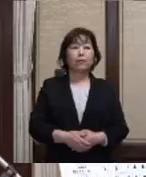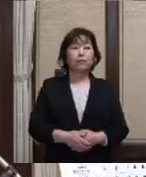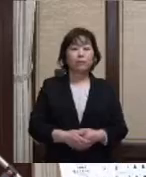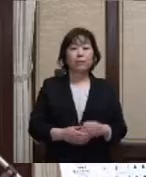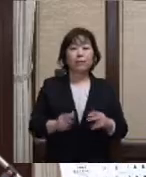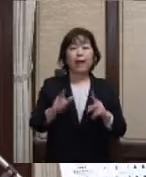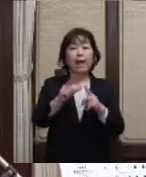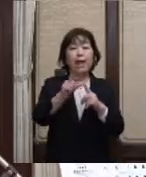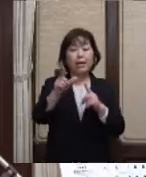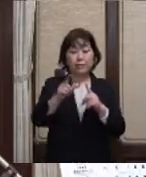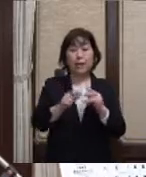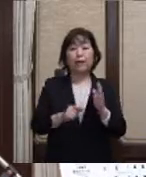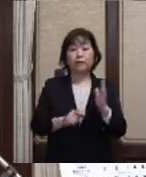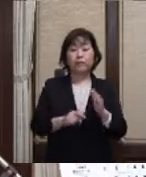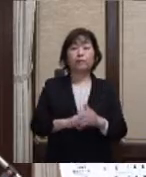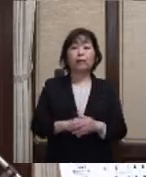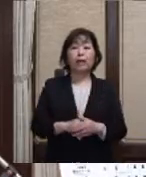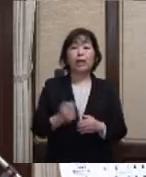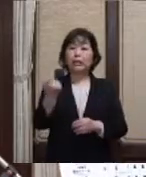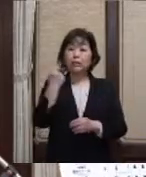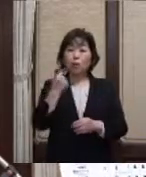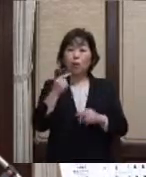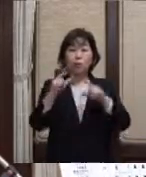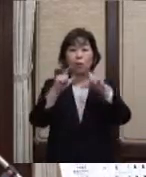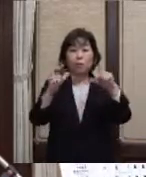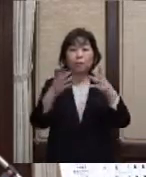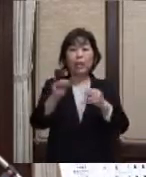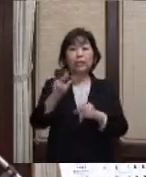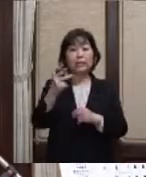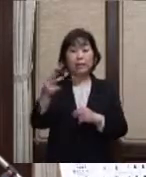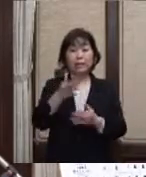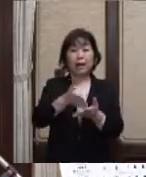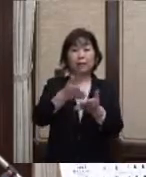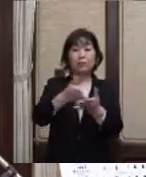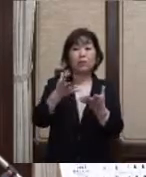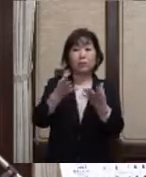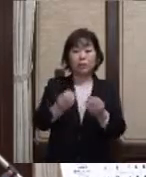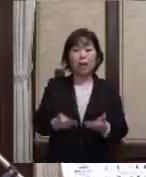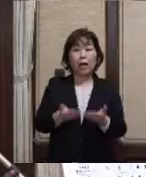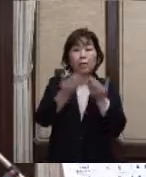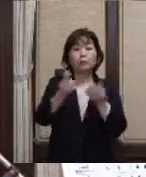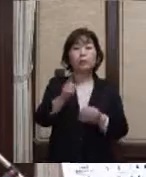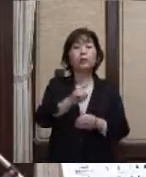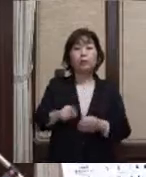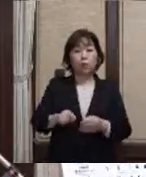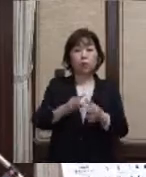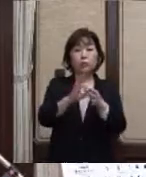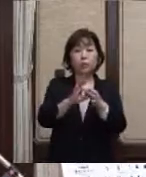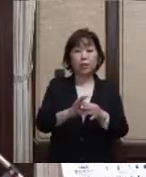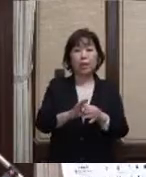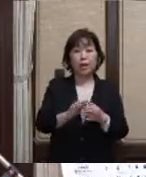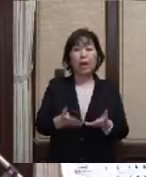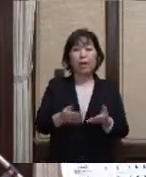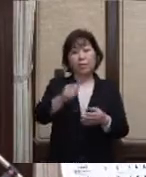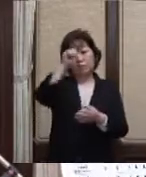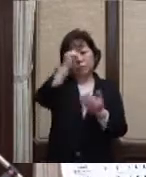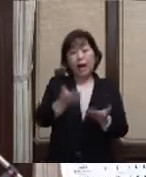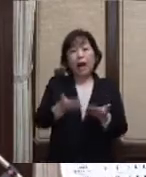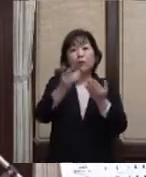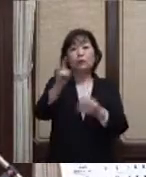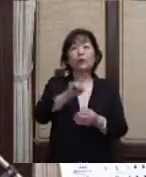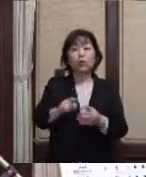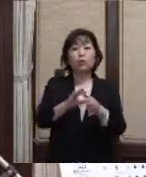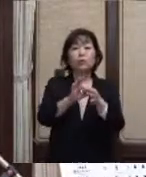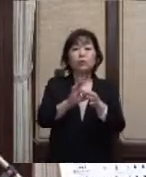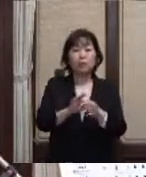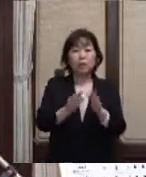すみません、NHK なんですけど、昨日の会見で知事おっしゃったと思うんですけど、軽症者について、その軽症者